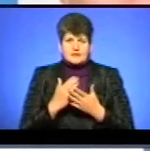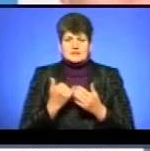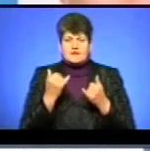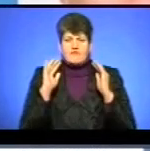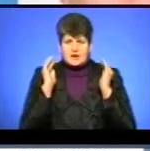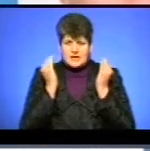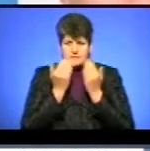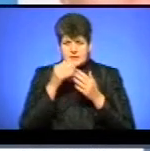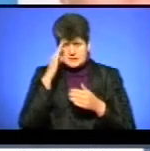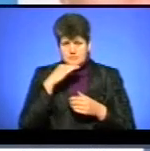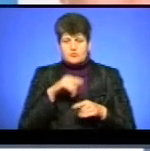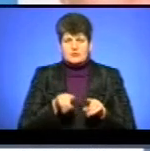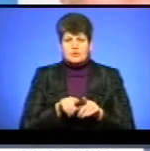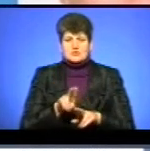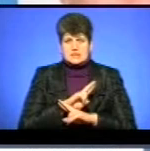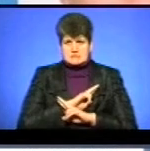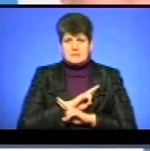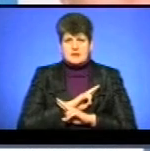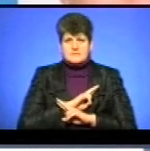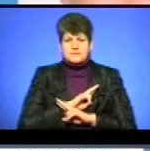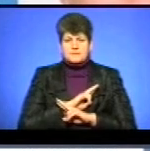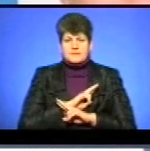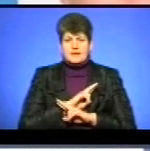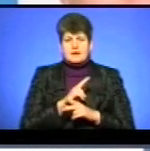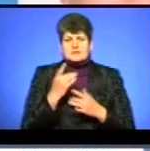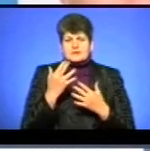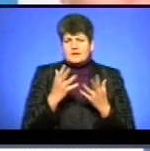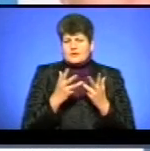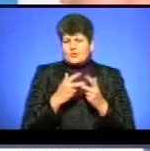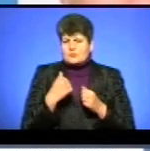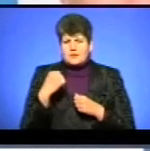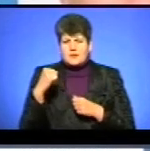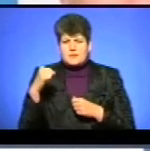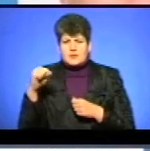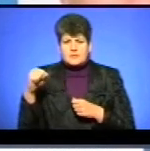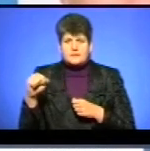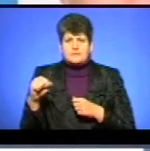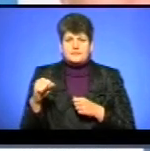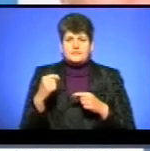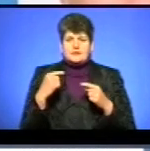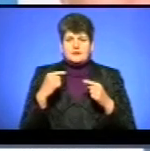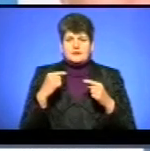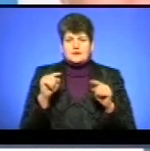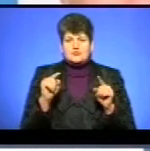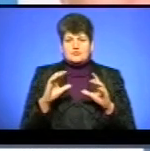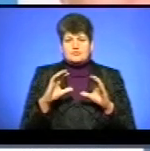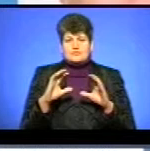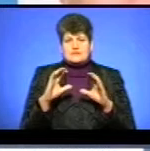Жога батько також на смерті. Розбився до рахунку, скільки він перемагав. І найсильніший в світі, легенда спорту.